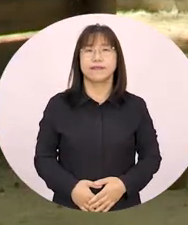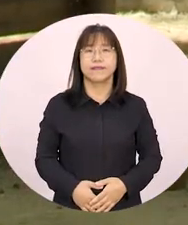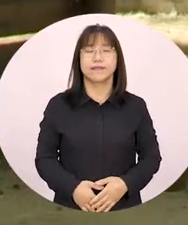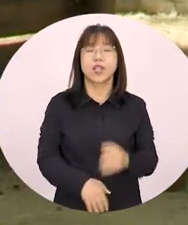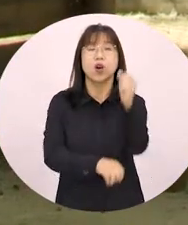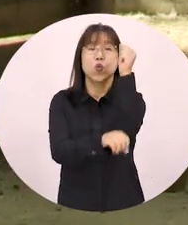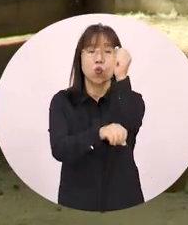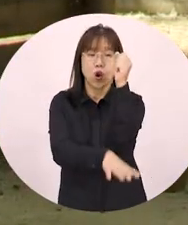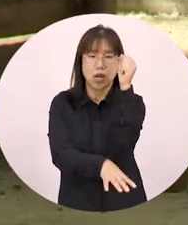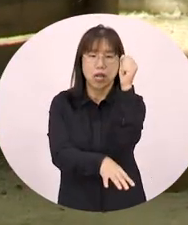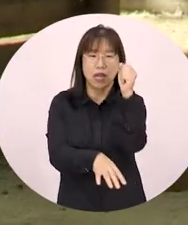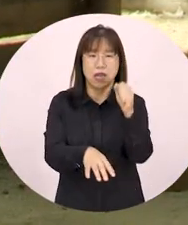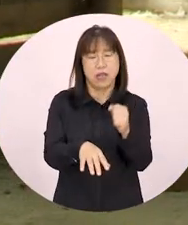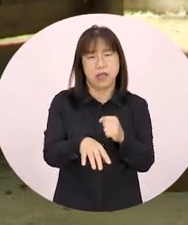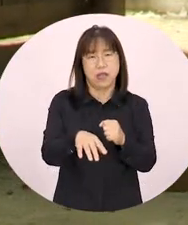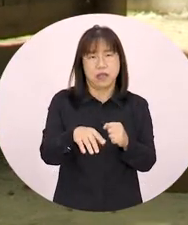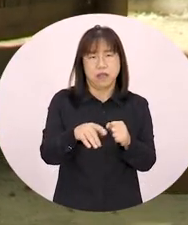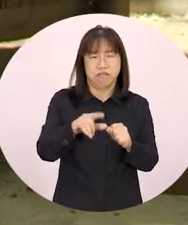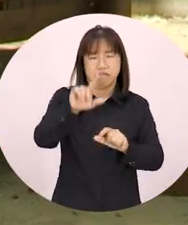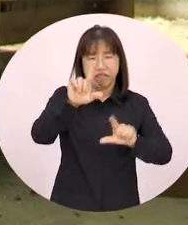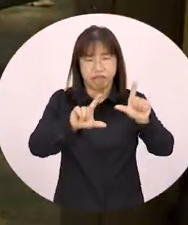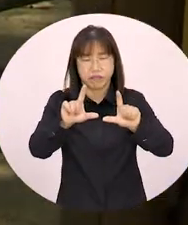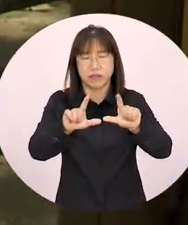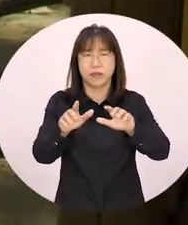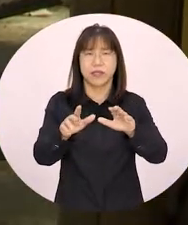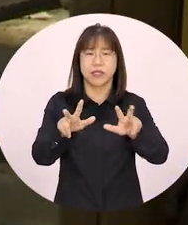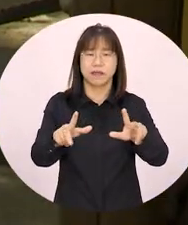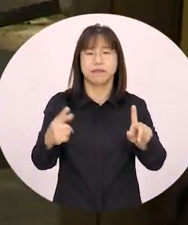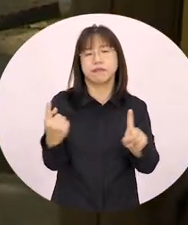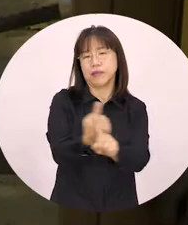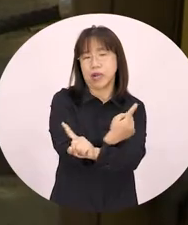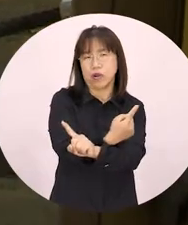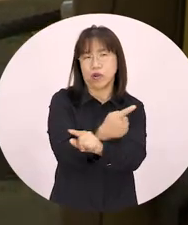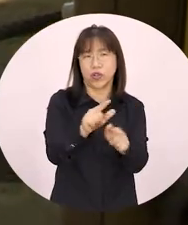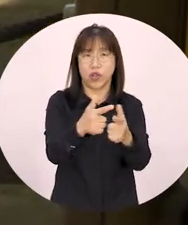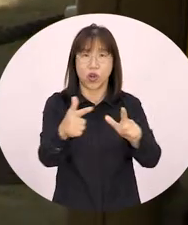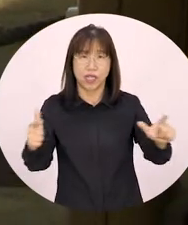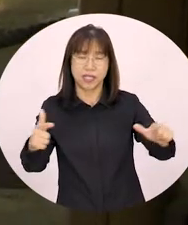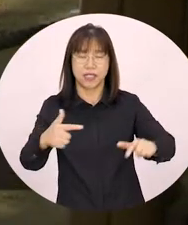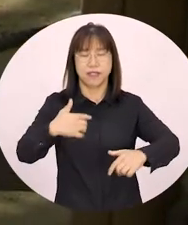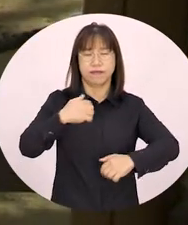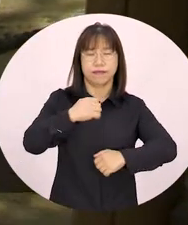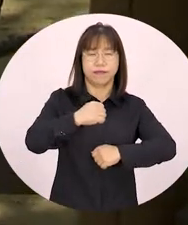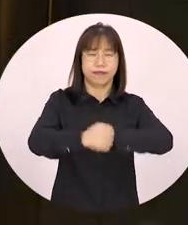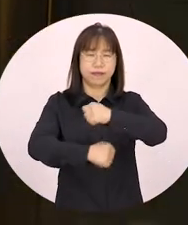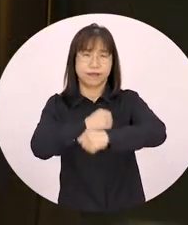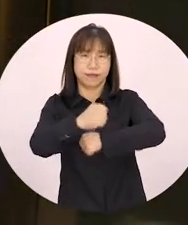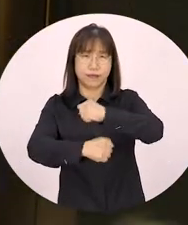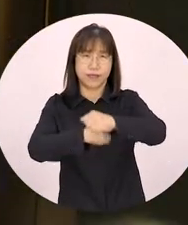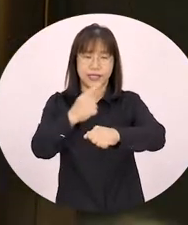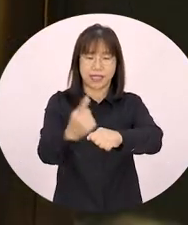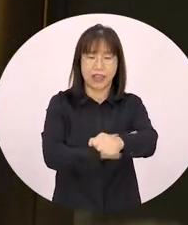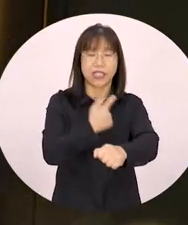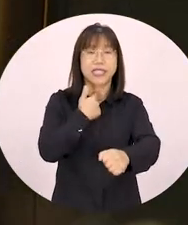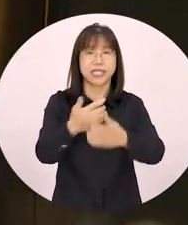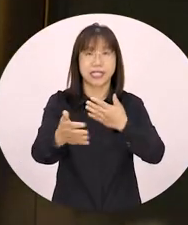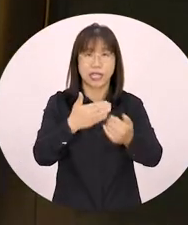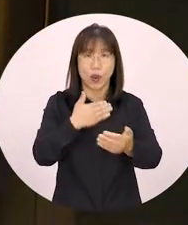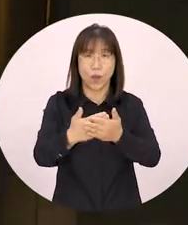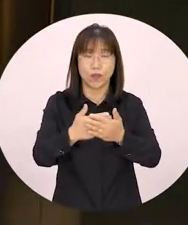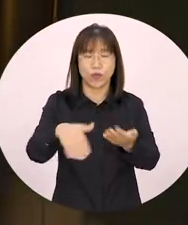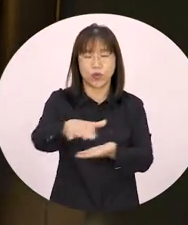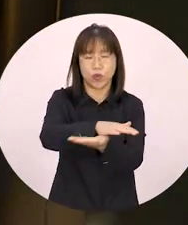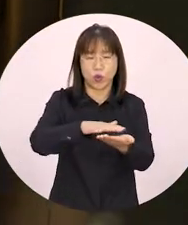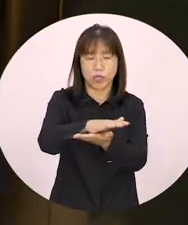시작했습니다. 기존의 정형화된 놀이시설 대신 모험 징검다리, 원통 진화기 등 자연 체험형 놀이시설을